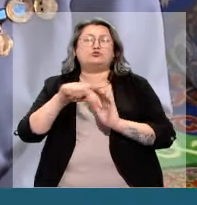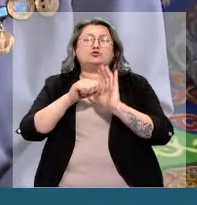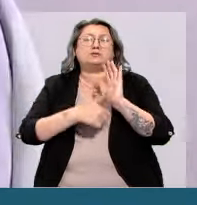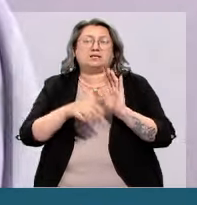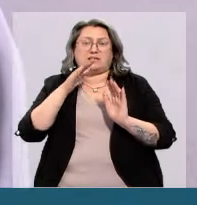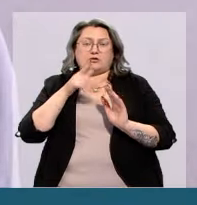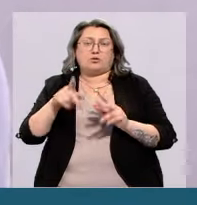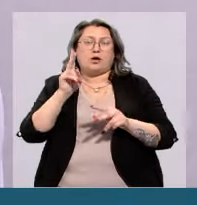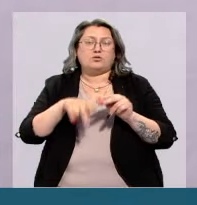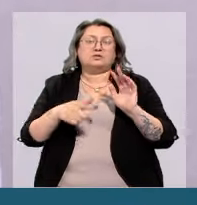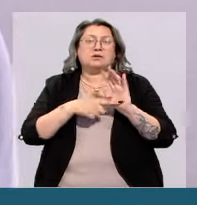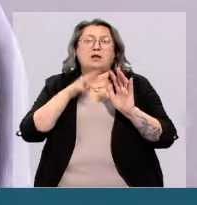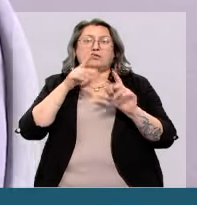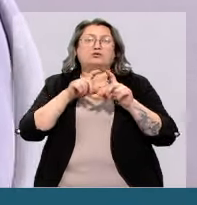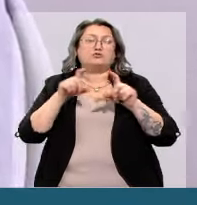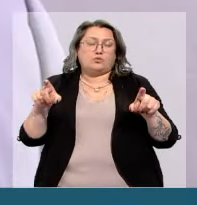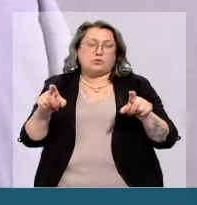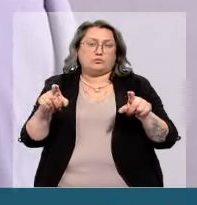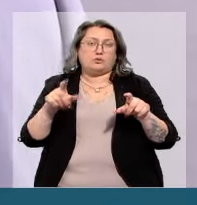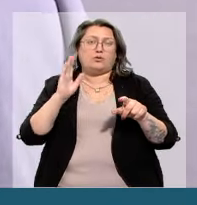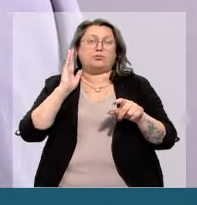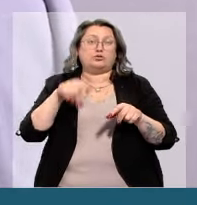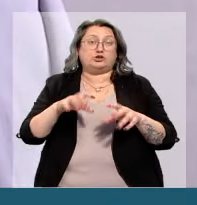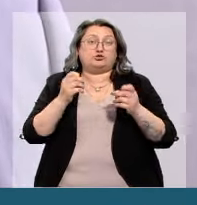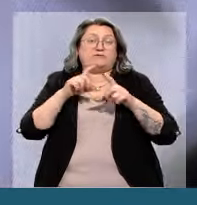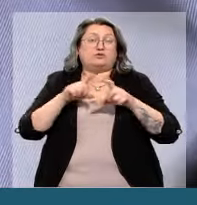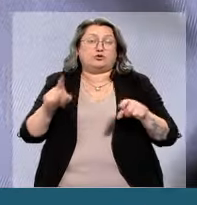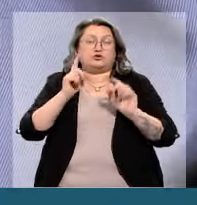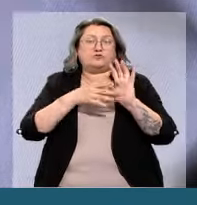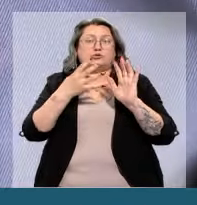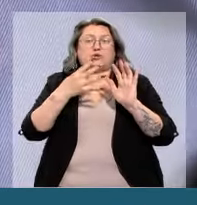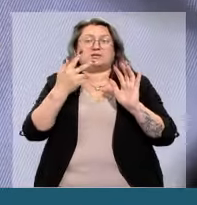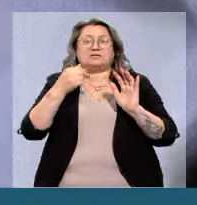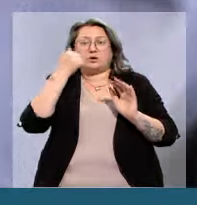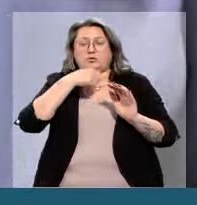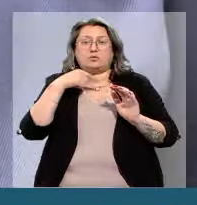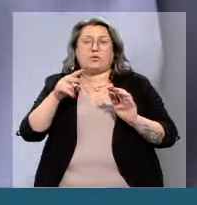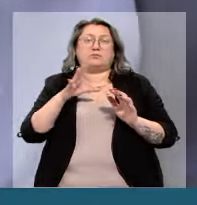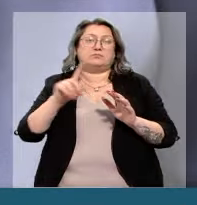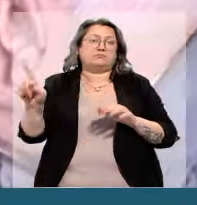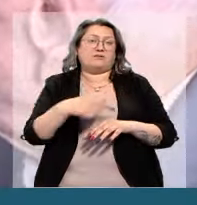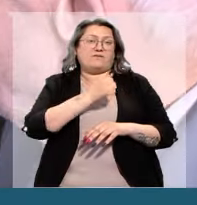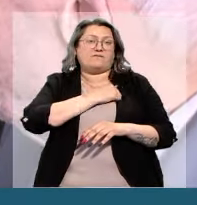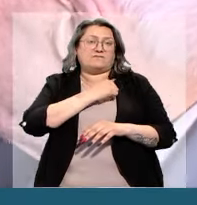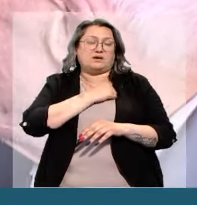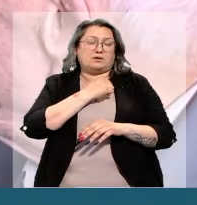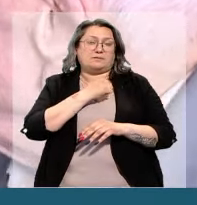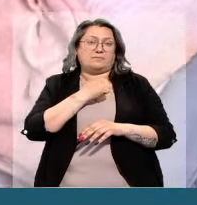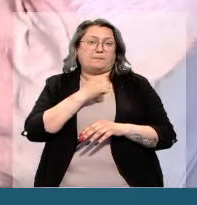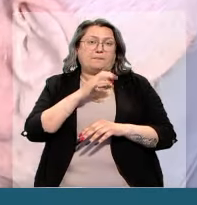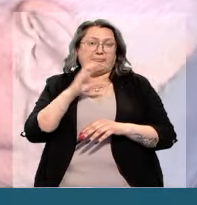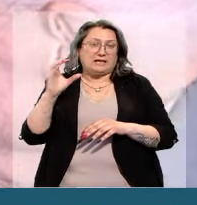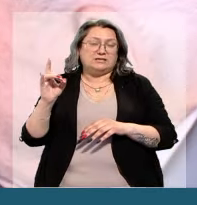лет. Он окончил 7-летнюю школу. Будучи школьником, в 1943 году он был призван в ряды советской